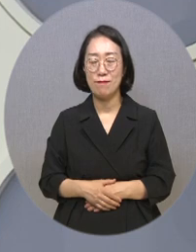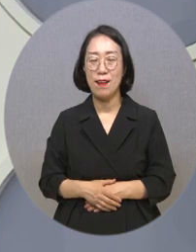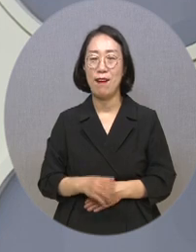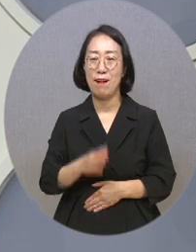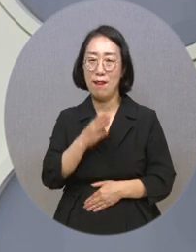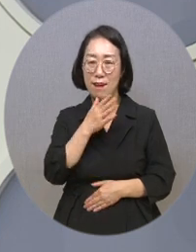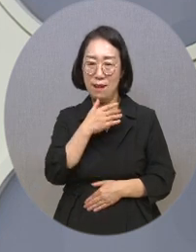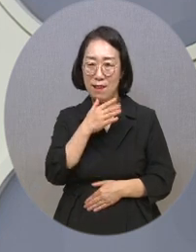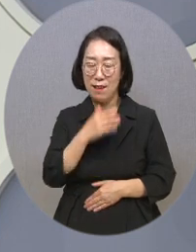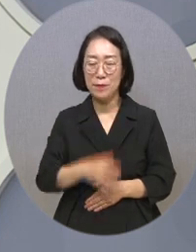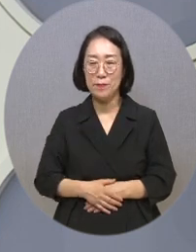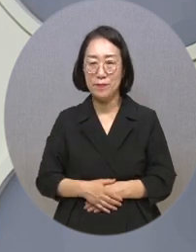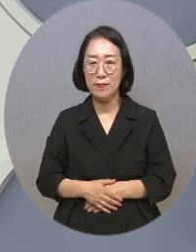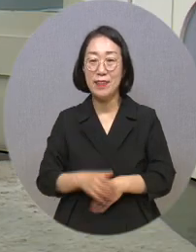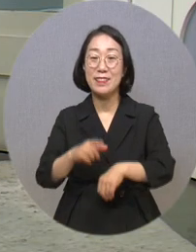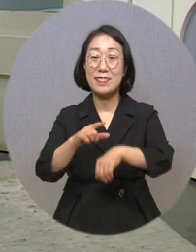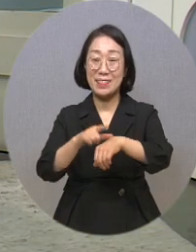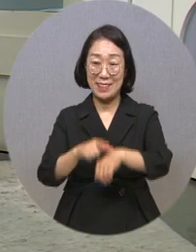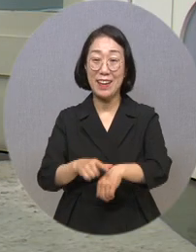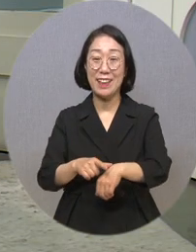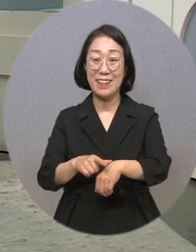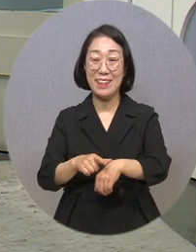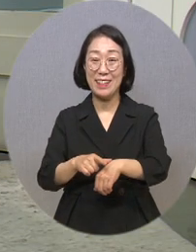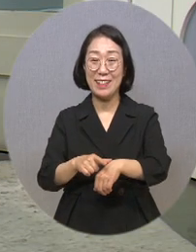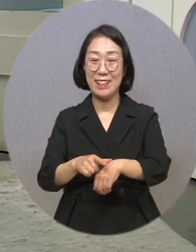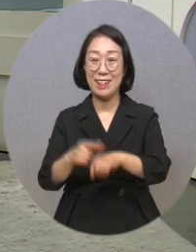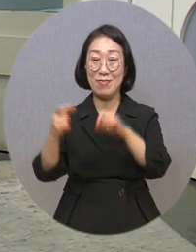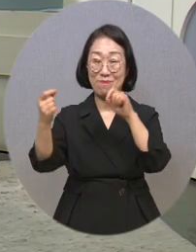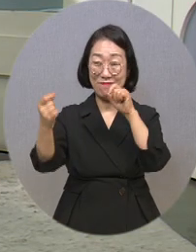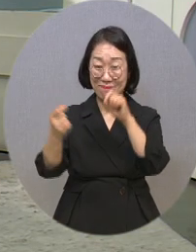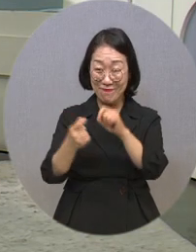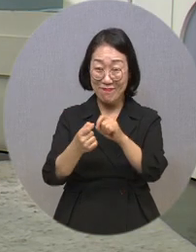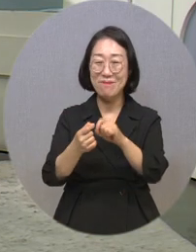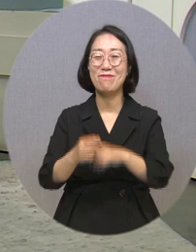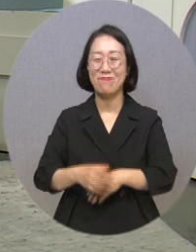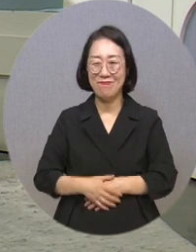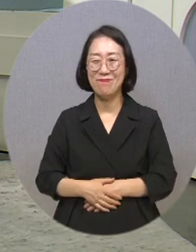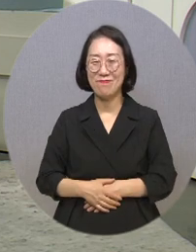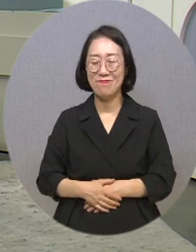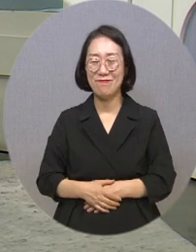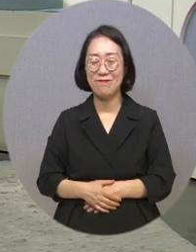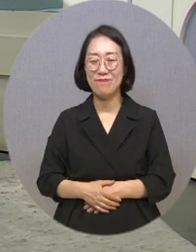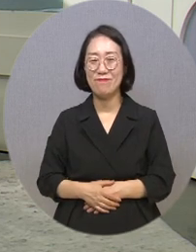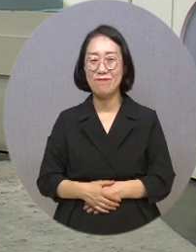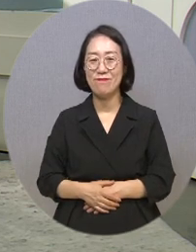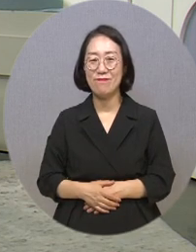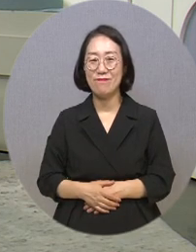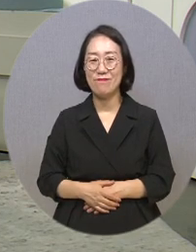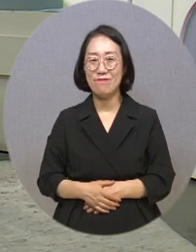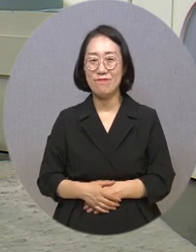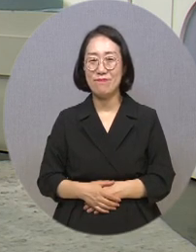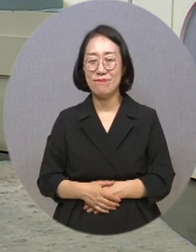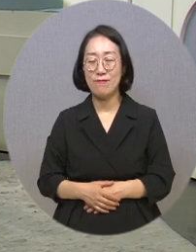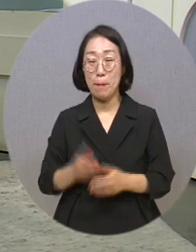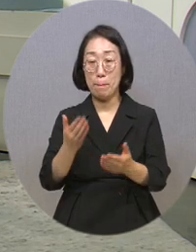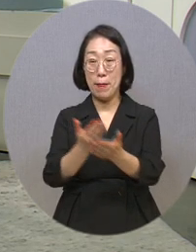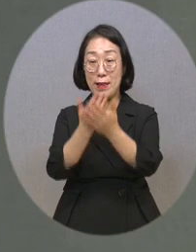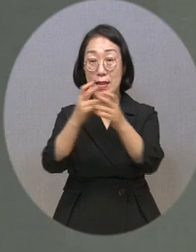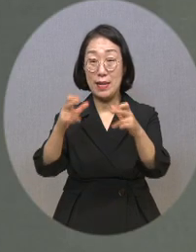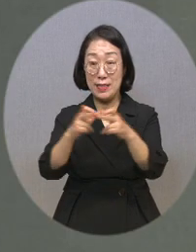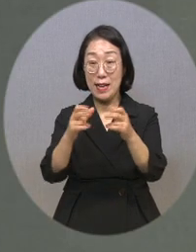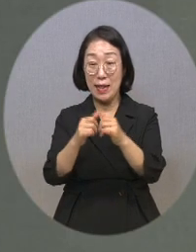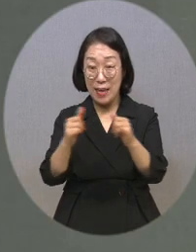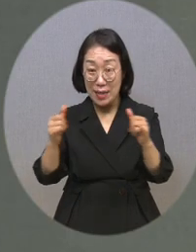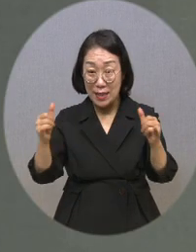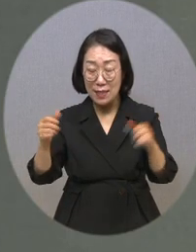그렇습니까? 예, 이제 시간이 되는 것 같아요. 네, 예, 네. 예, 그 발달 장애인